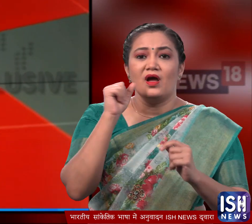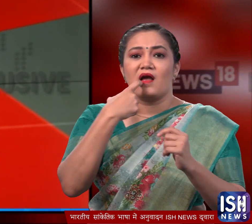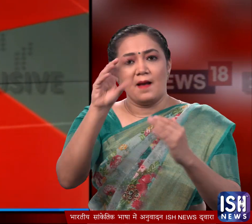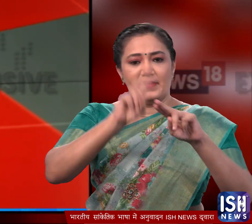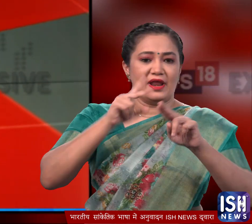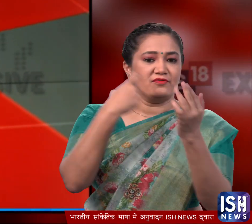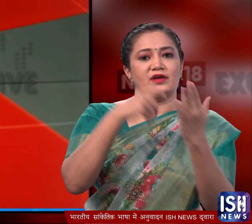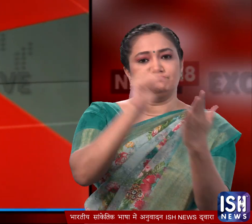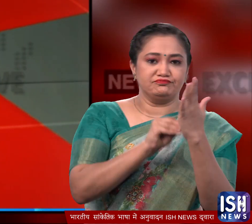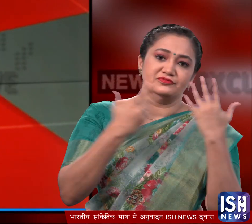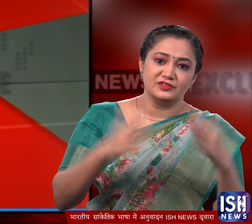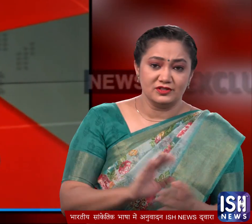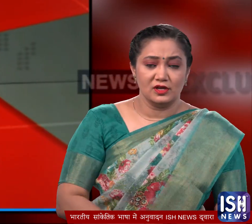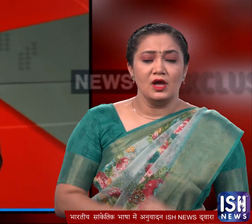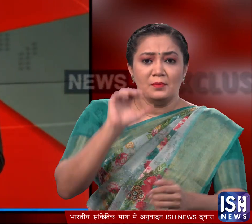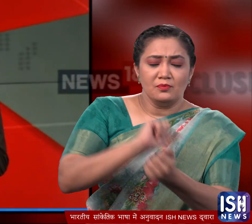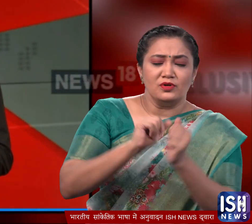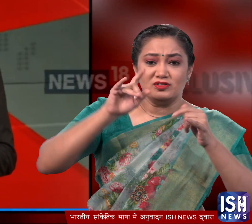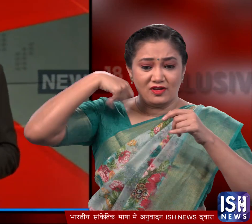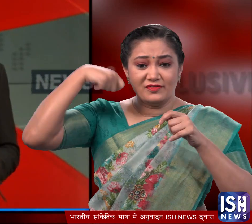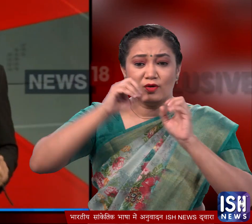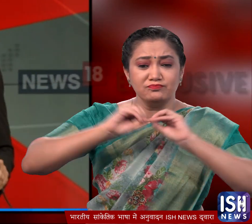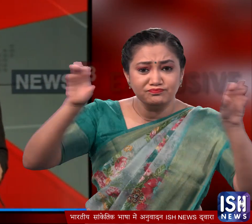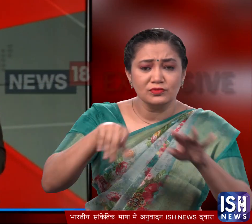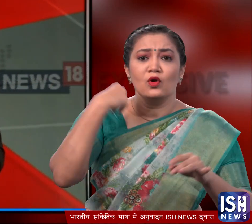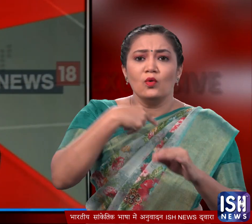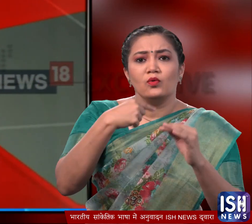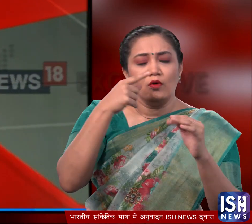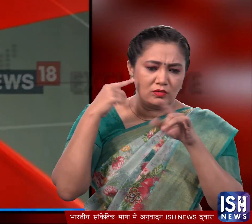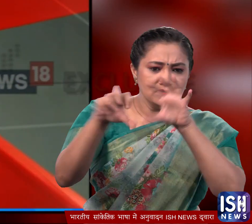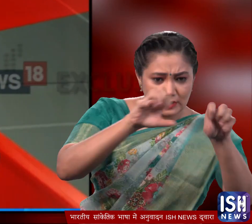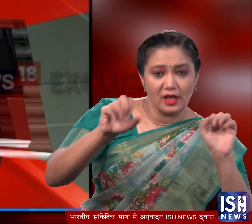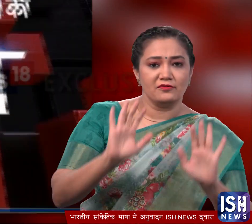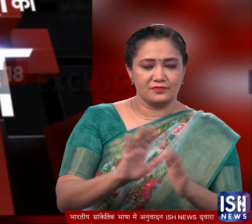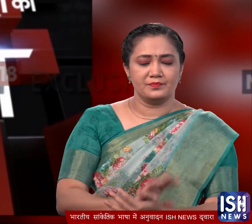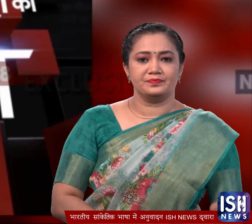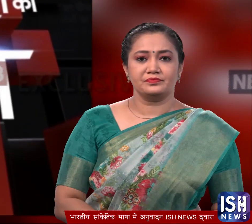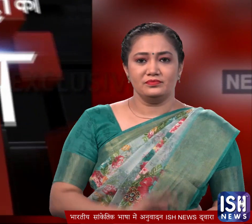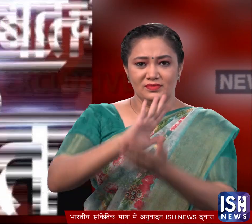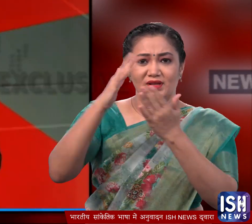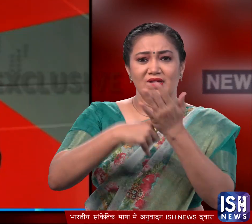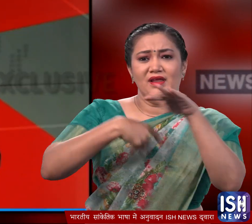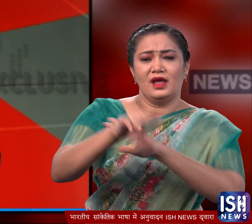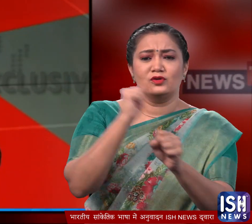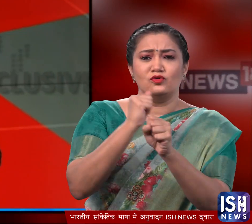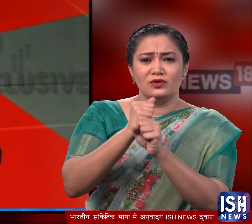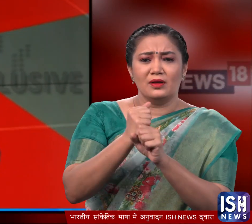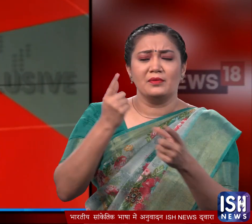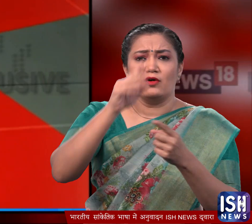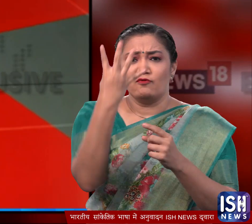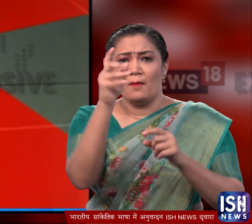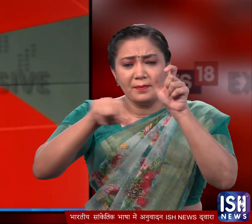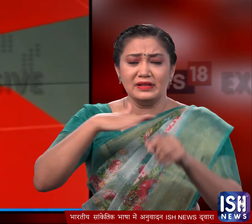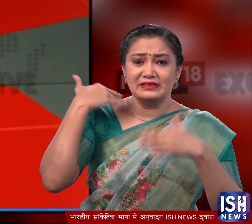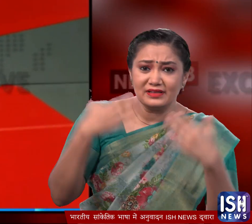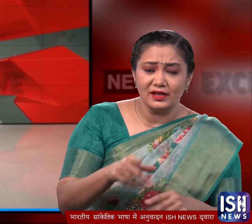ने नामजद FIR दर्ज कराई है। लेकिन पुलिस अभी वायरल वीडियो के जरिए बदमाशों की पहचान कराने में जुटी। हरियाणा के गुरुग्राम में 4 लोगों